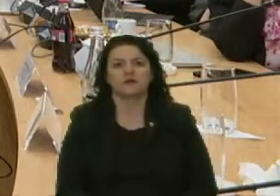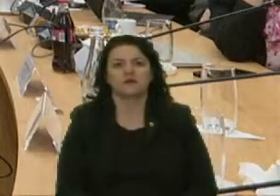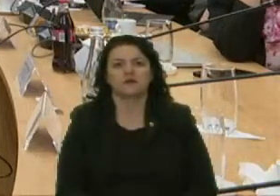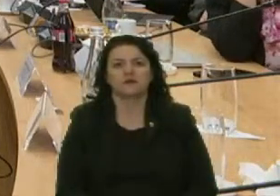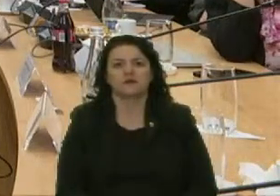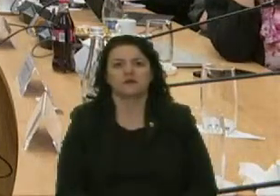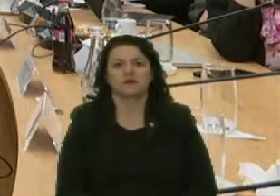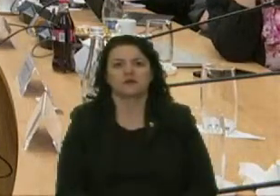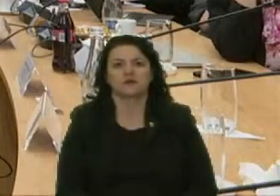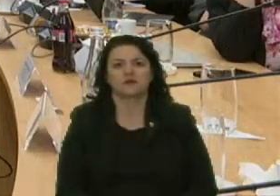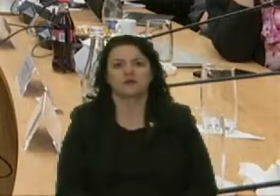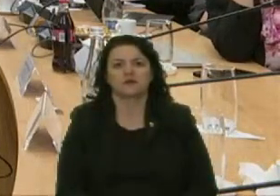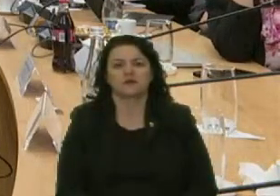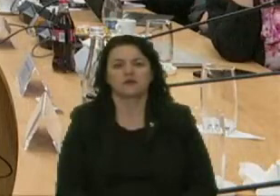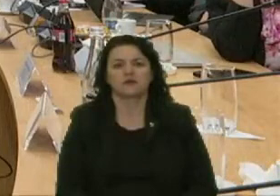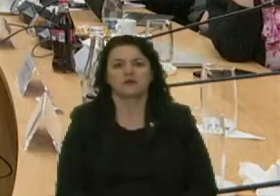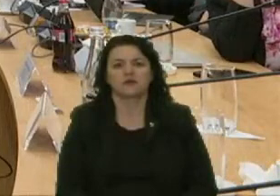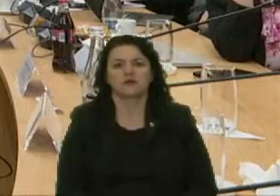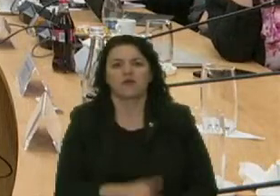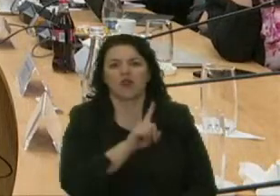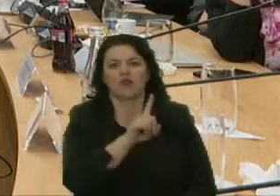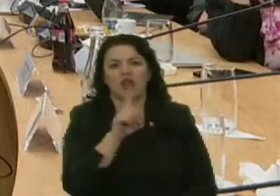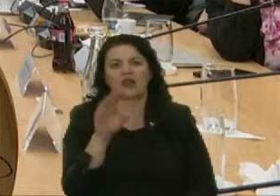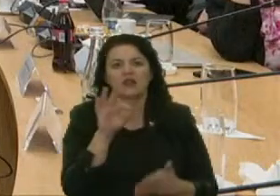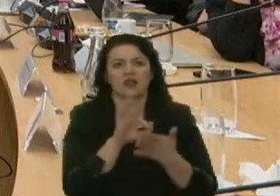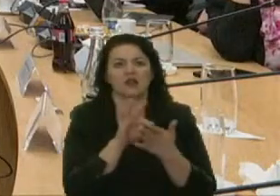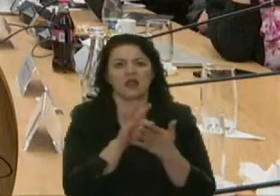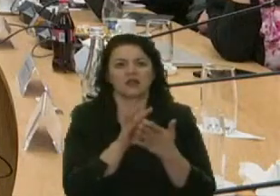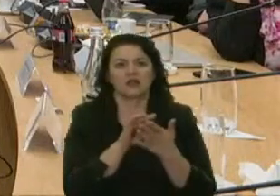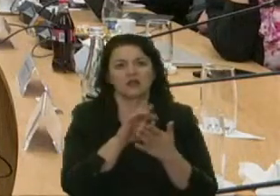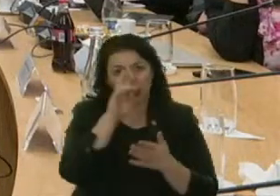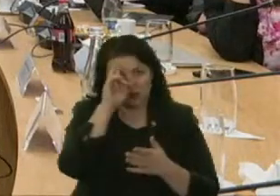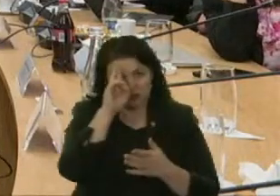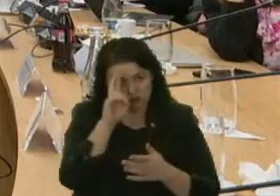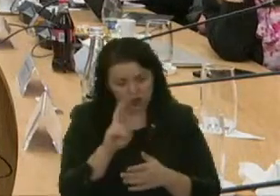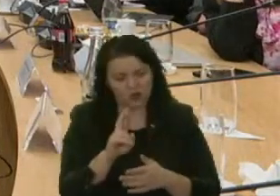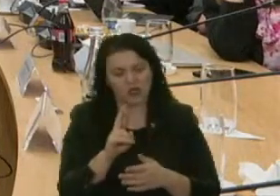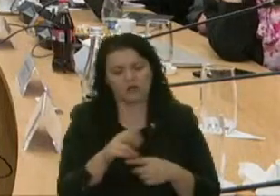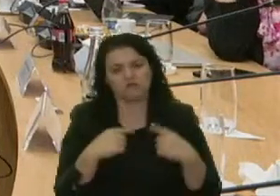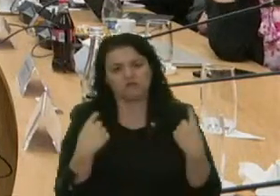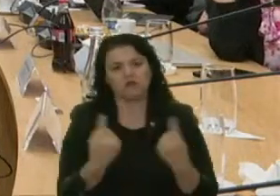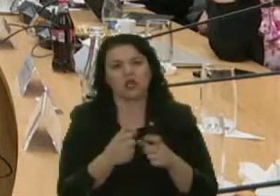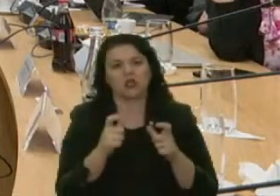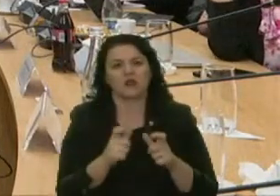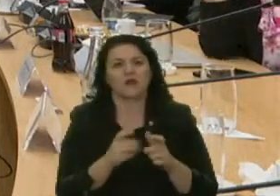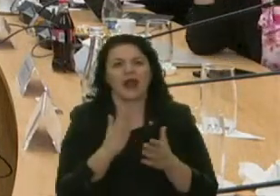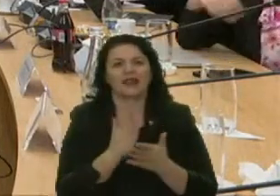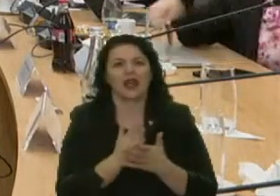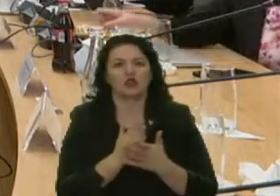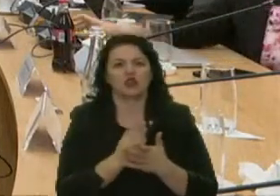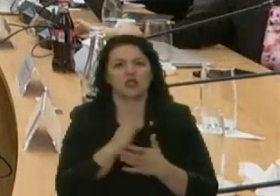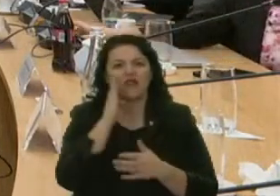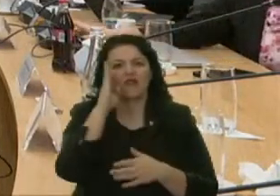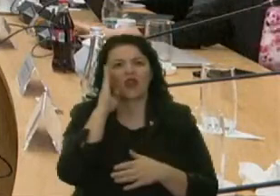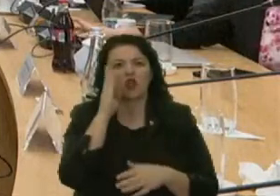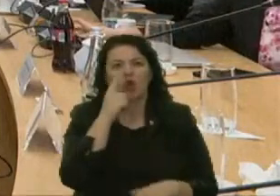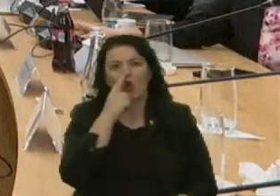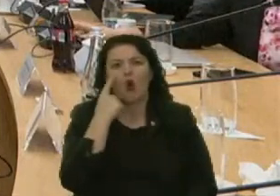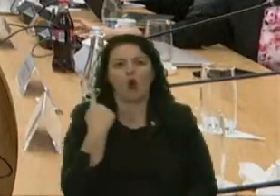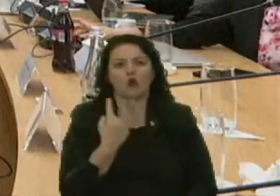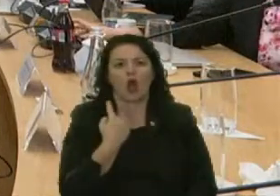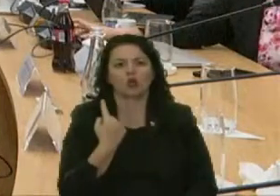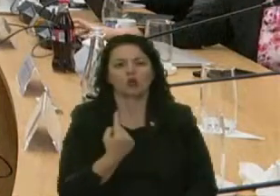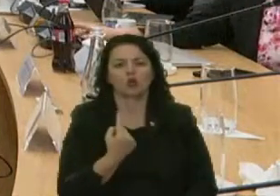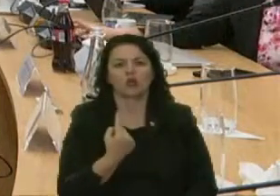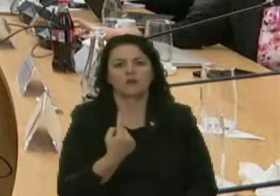ca de fie fiecare dată sunt onorat să fiu în această sală unde se decide viitorul orașului